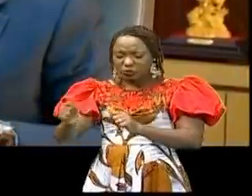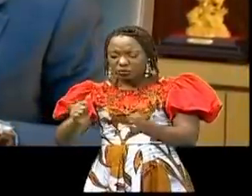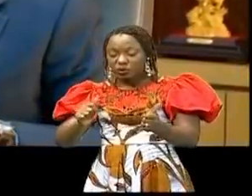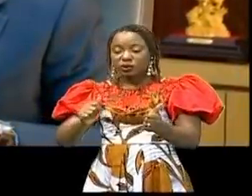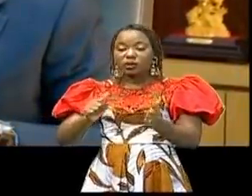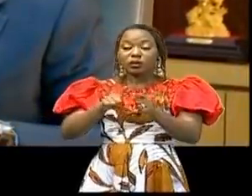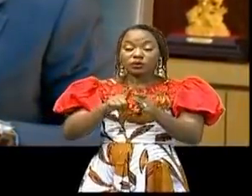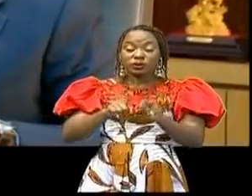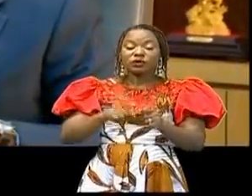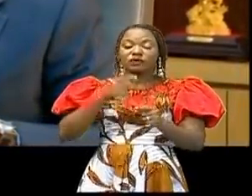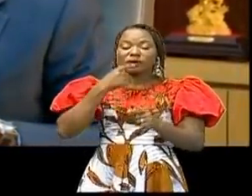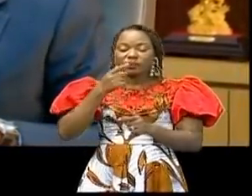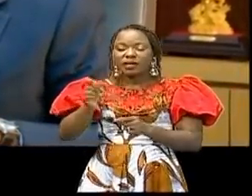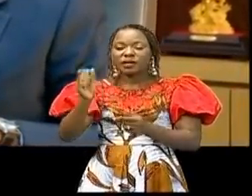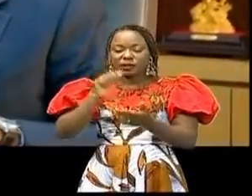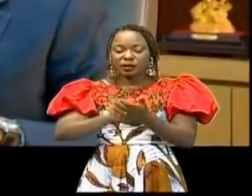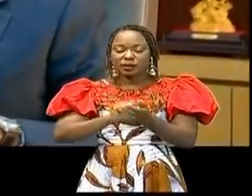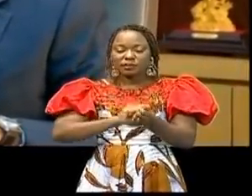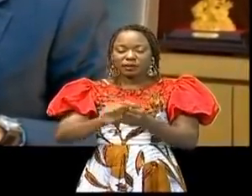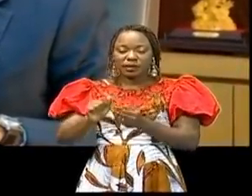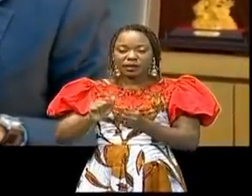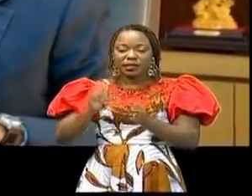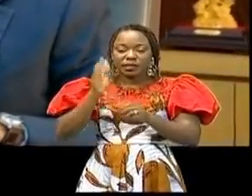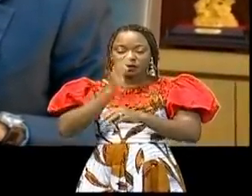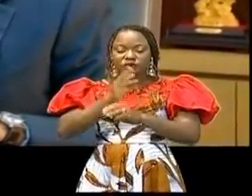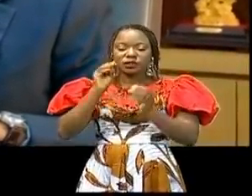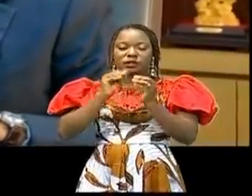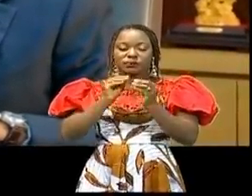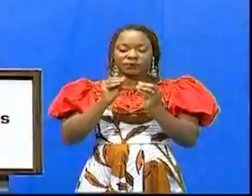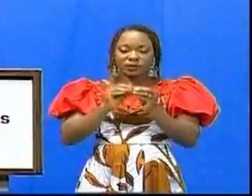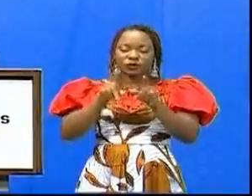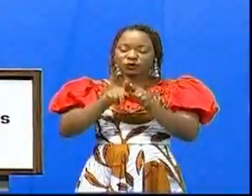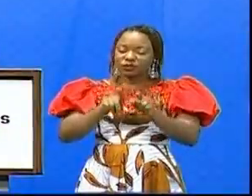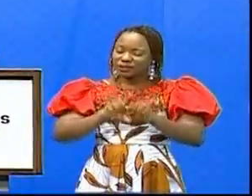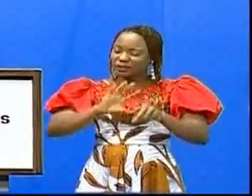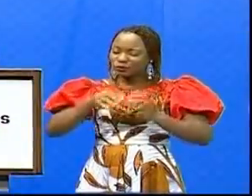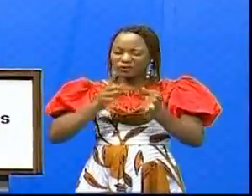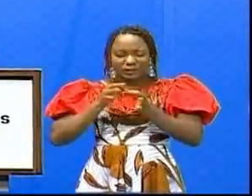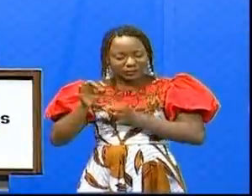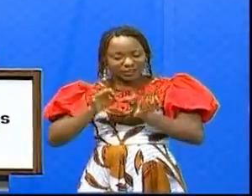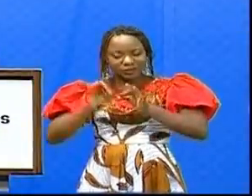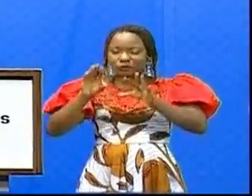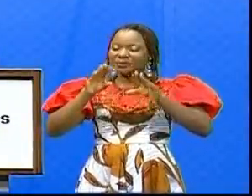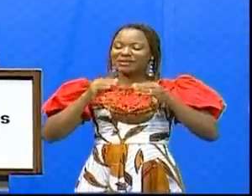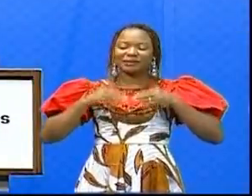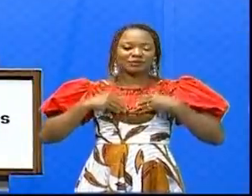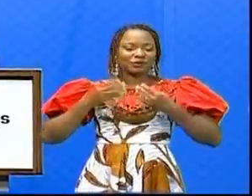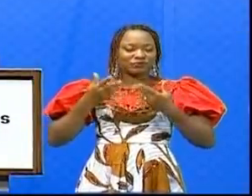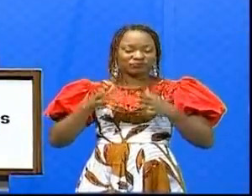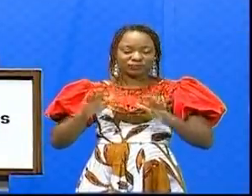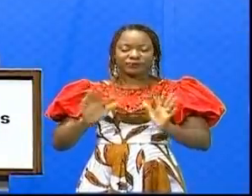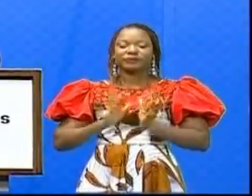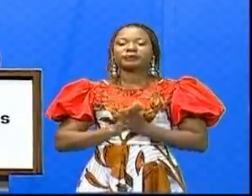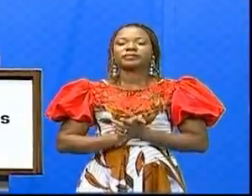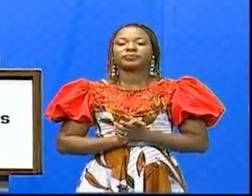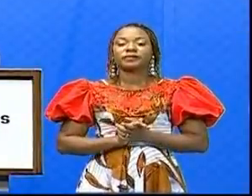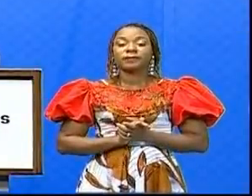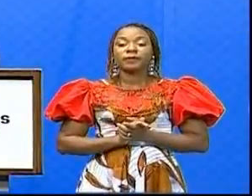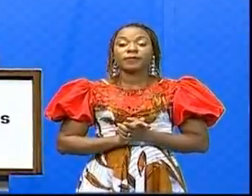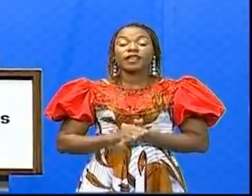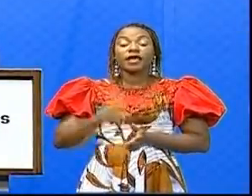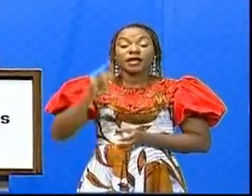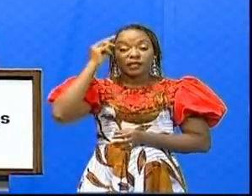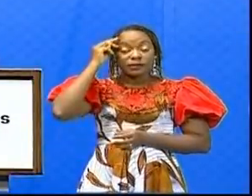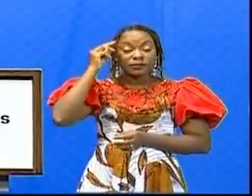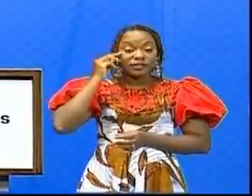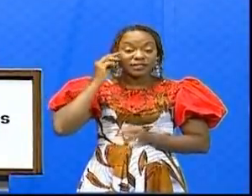et dénoncées par le Conseil des ministres. Le Conseil a pris acte de cette note d'information. Le ministre